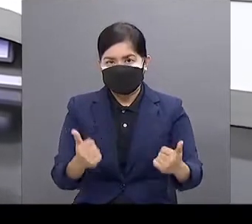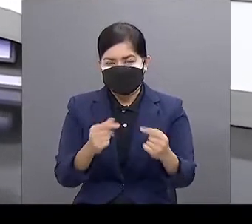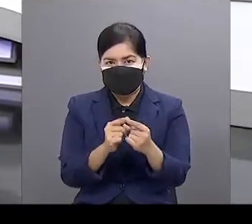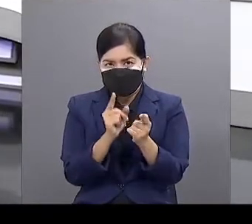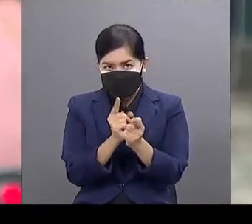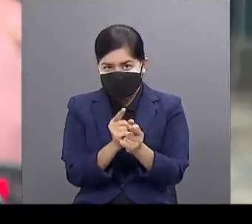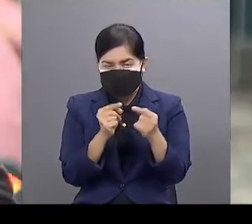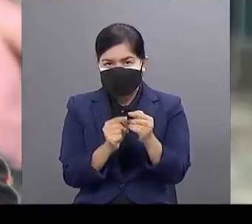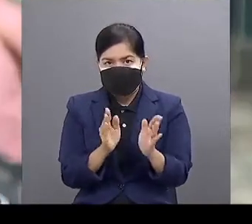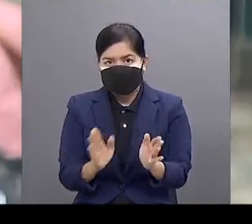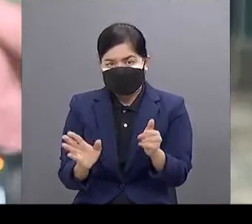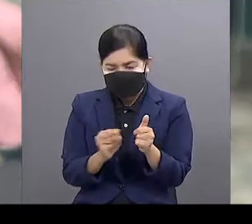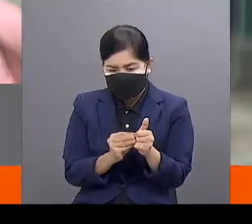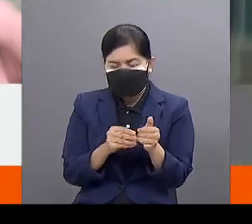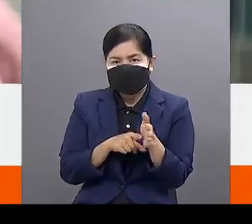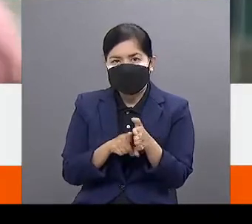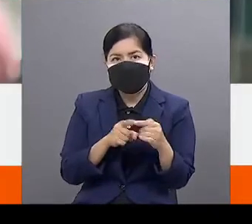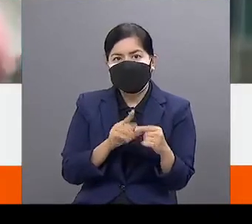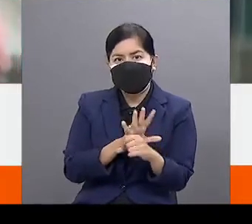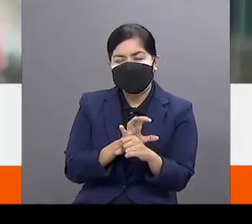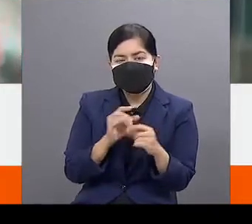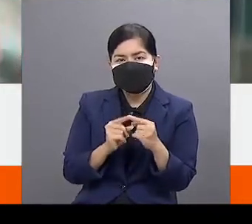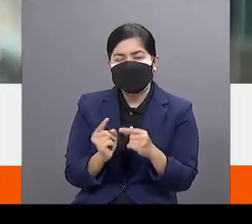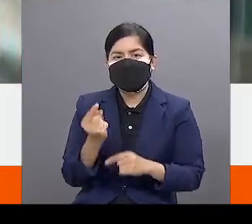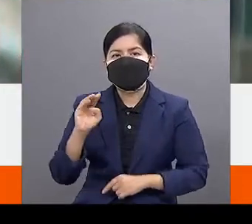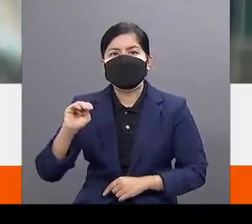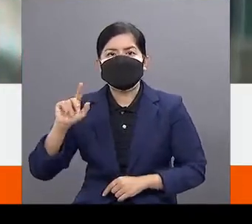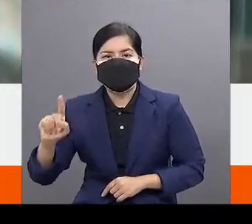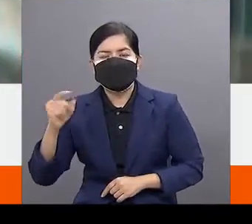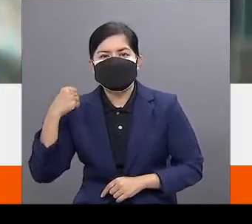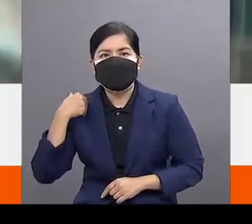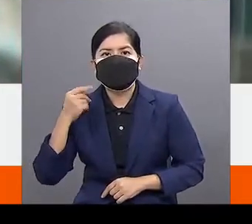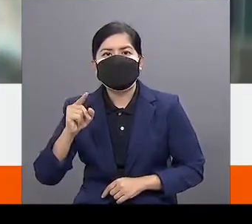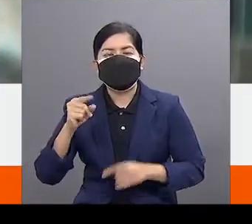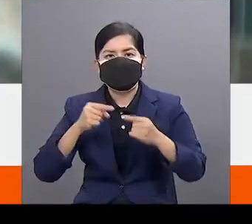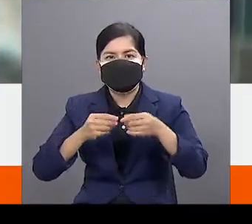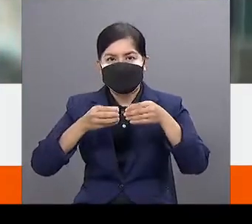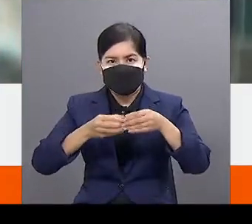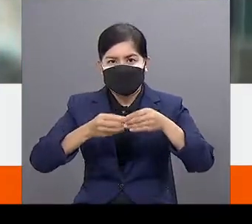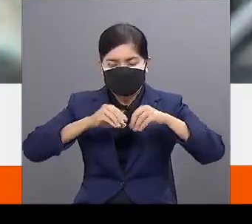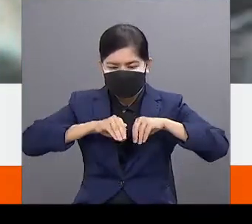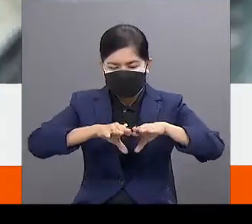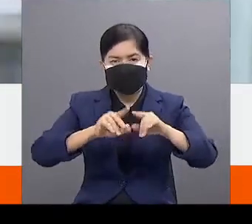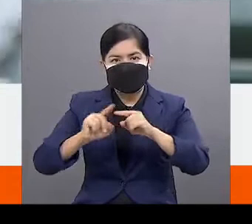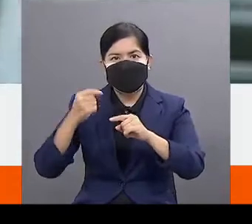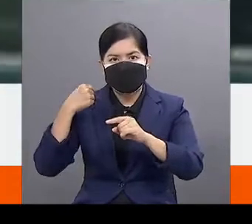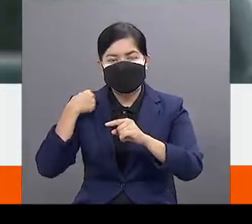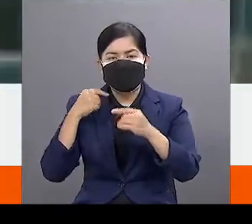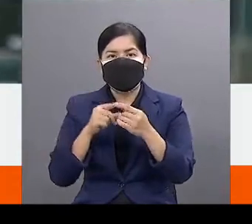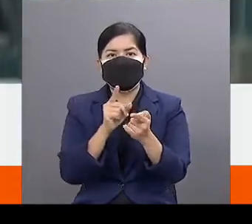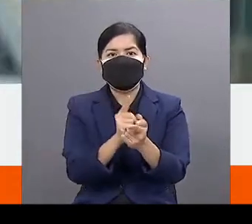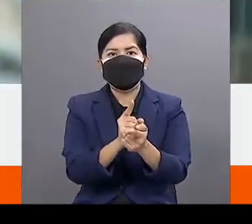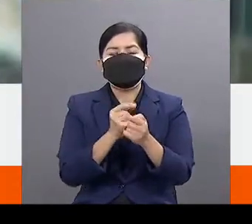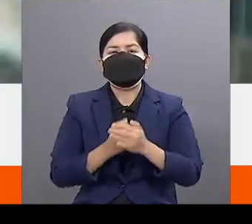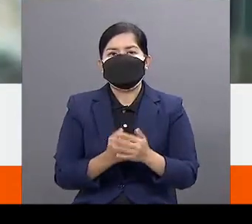รายใหม่ 41คนนะครับส่วนใหญ่ก็ยังคงมาจากการระบาดเป็นกลุ่มก้อนเดิมที่พบผู้ติดเชื้อรายใหม่ที่อยู่ระหว่างกับตัวนะครับ